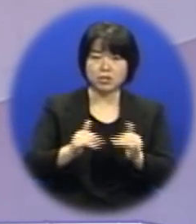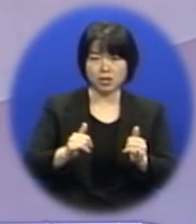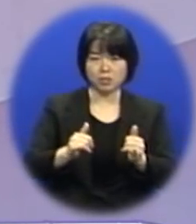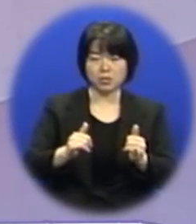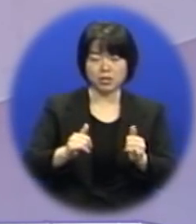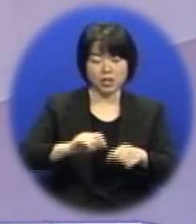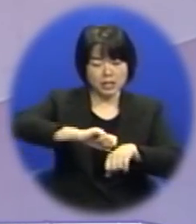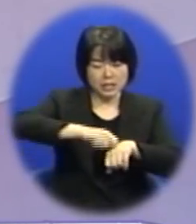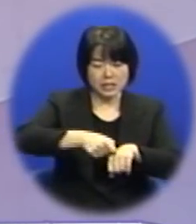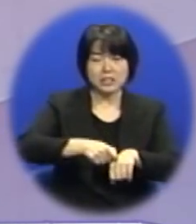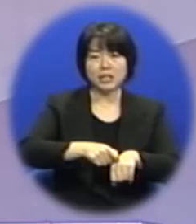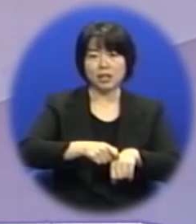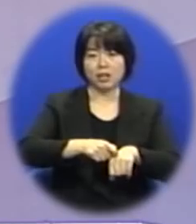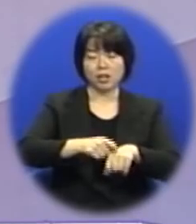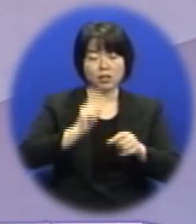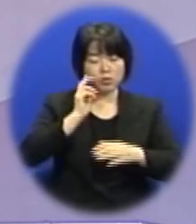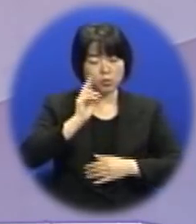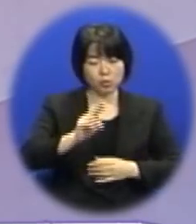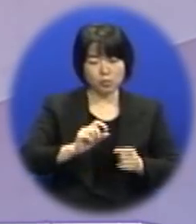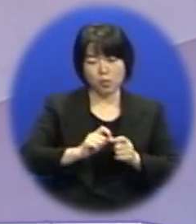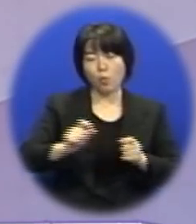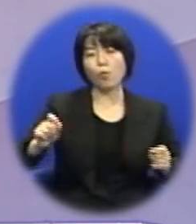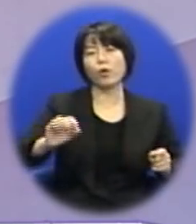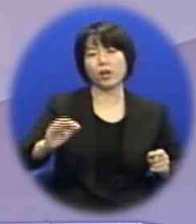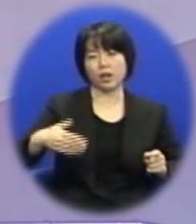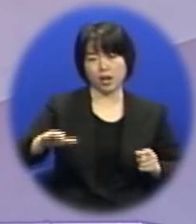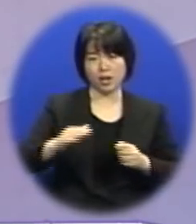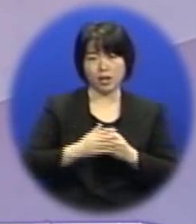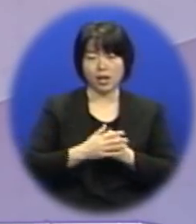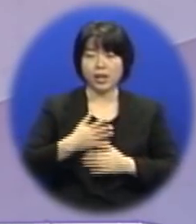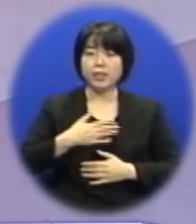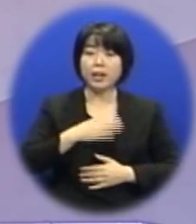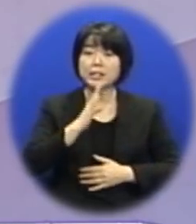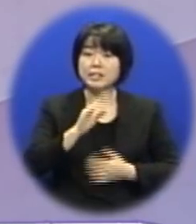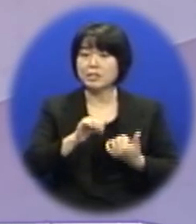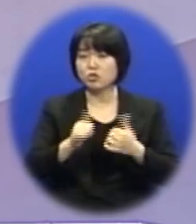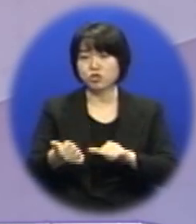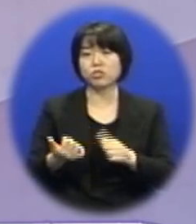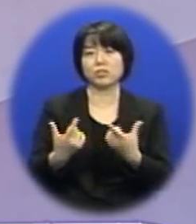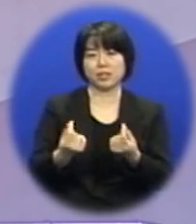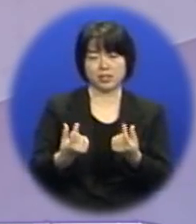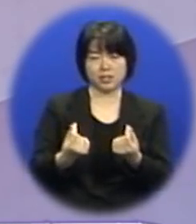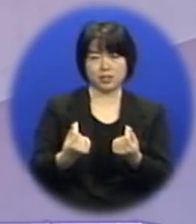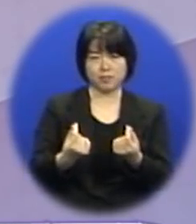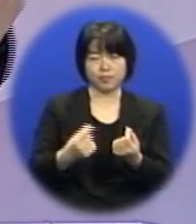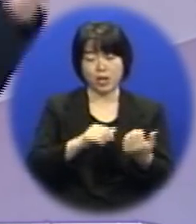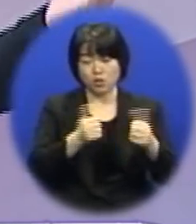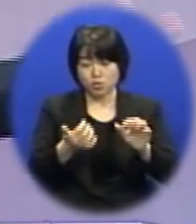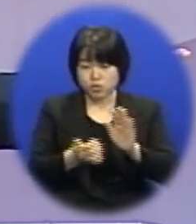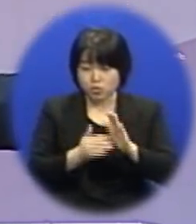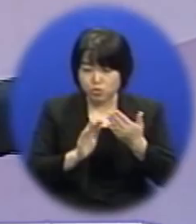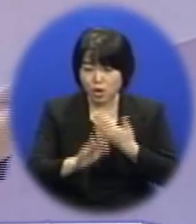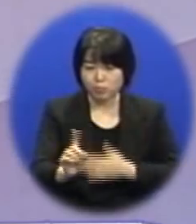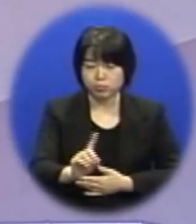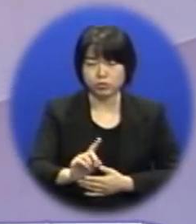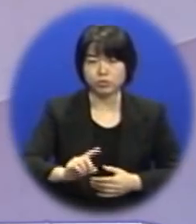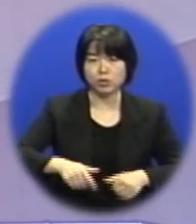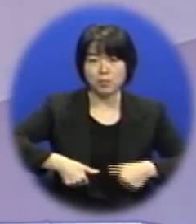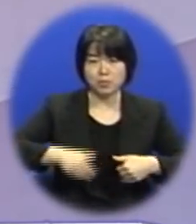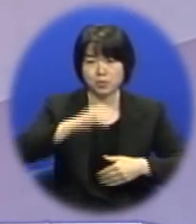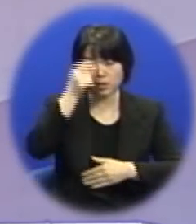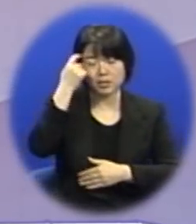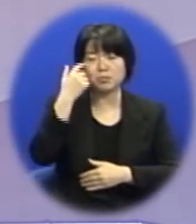오래 가잖아요. 하나님 이러다가 내가 진짜 죽겠습니다. 죽고 나면 무슨 소용이 있습니까?